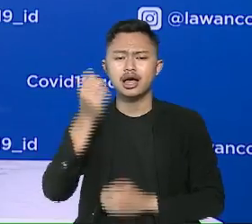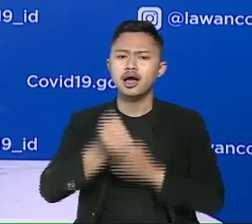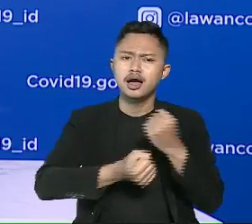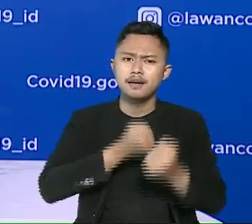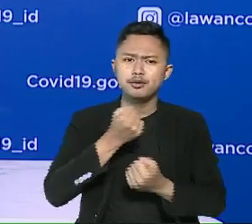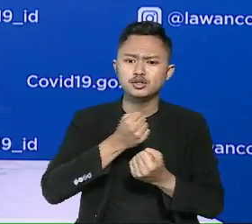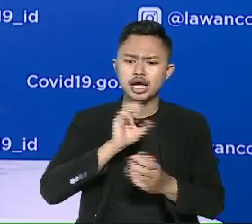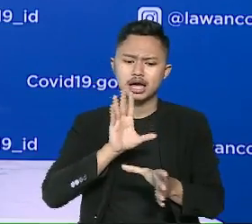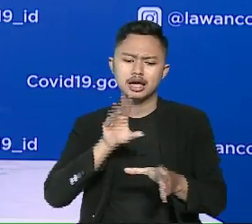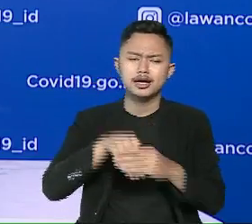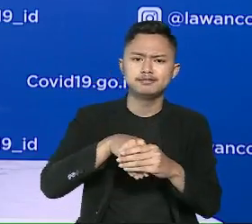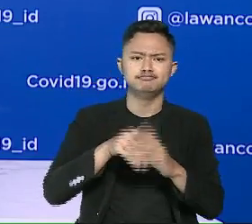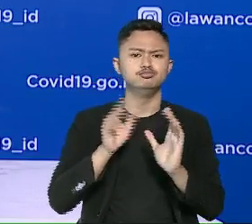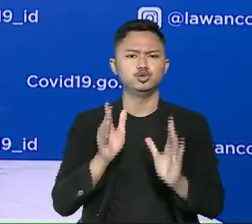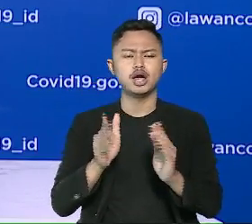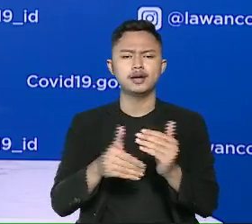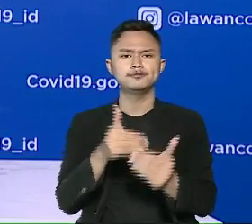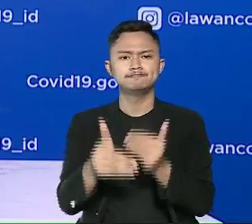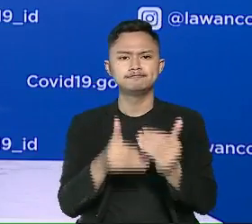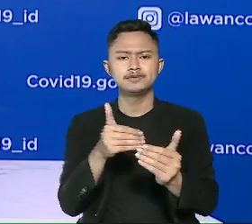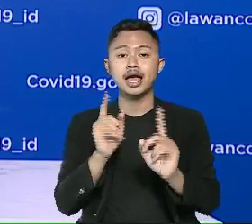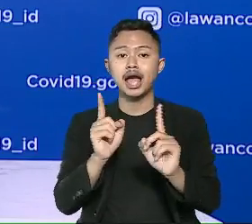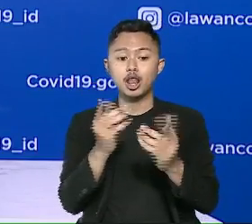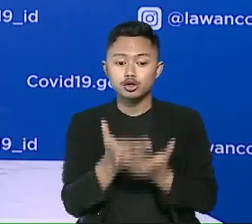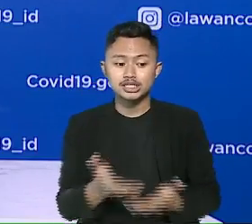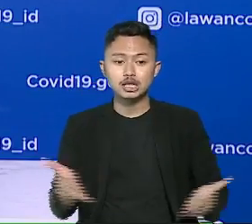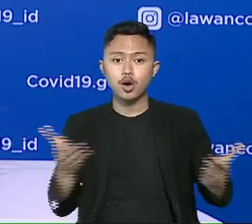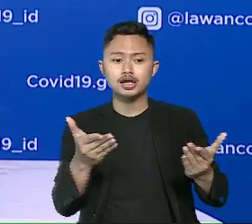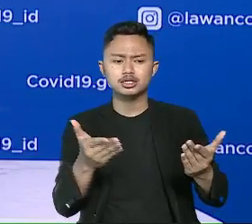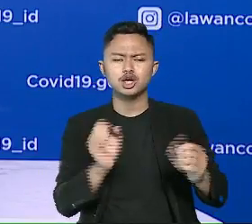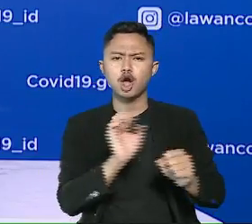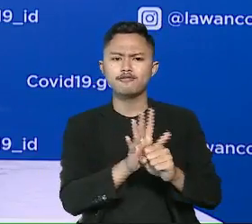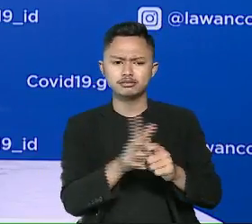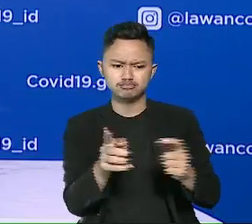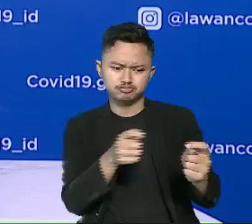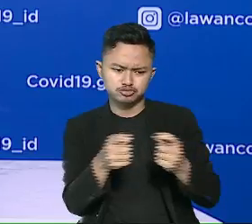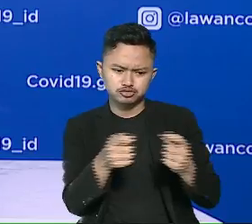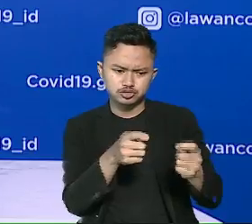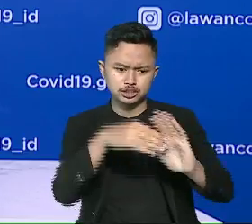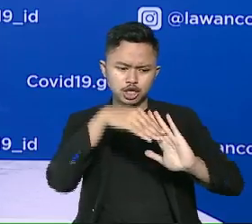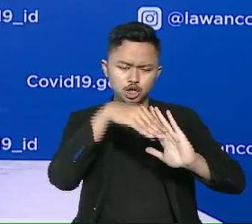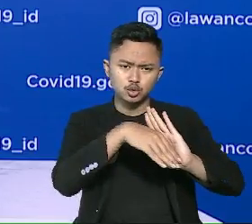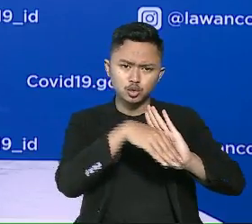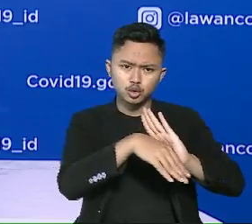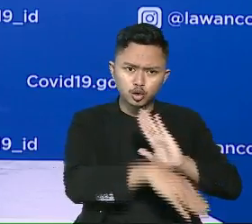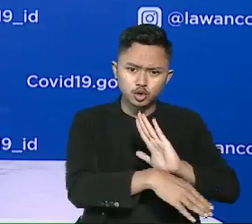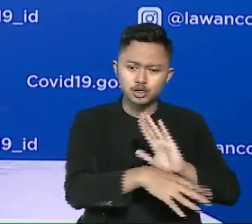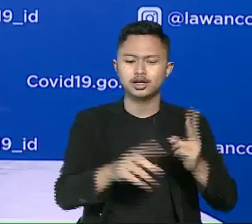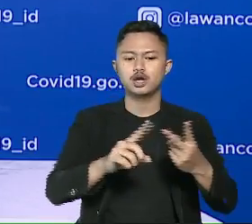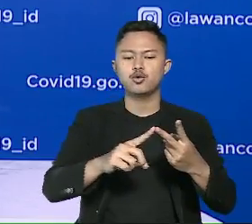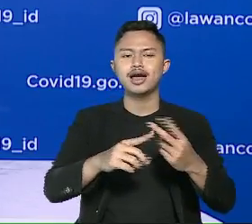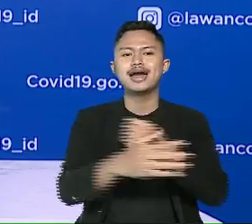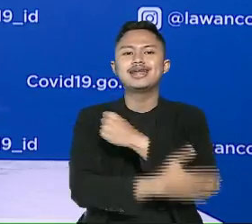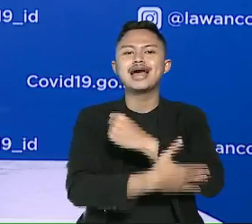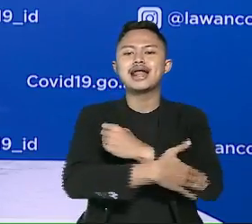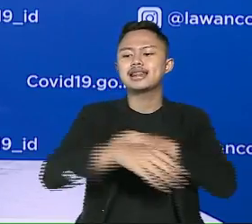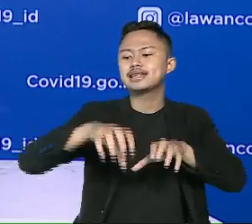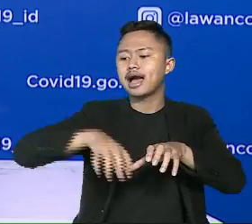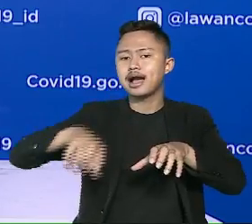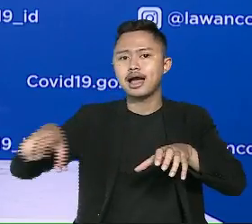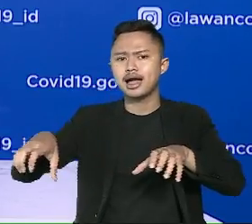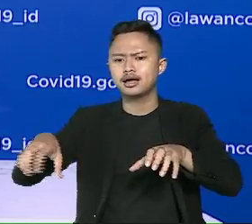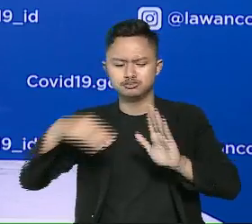pandemi COVID-19 di dunia jika kondisi kasus terus terkendali dan diikuti oleh negara lainnya.